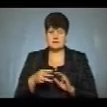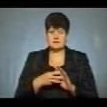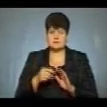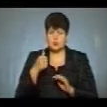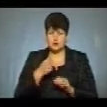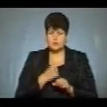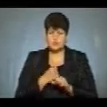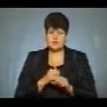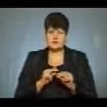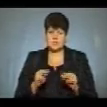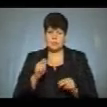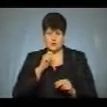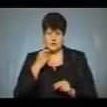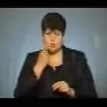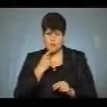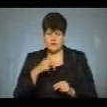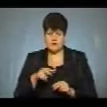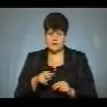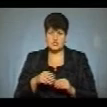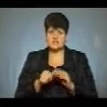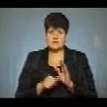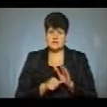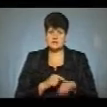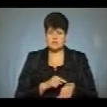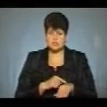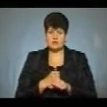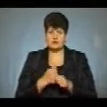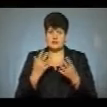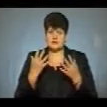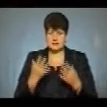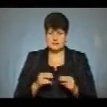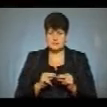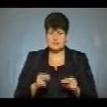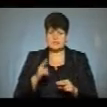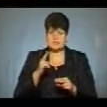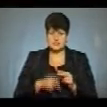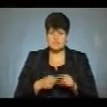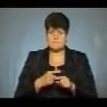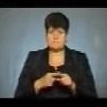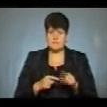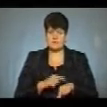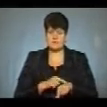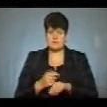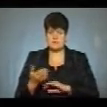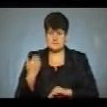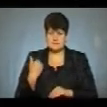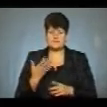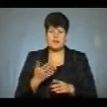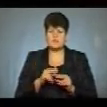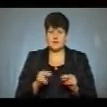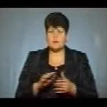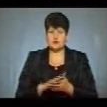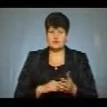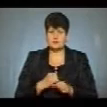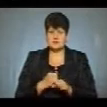учителем української мови та літератури. 16-та година. Робочий день педагога завершився півгодини тому. Але учителька продовжує працювати з дітьми.